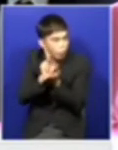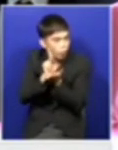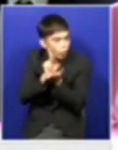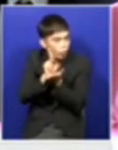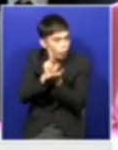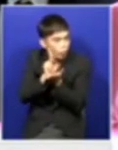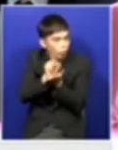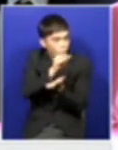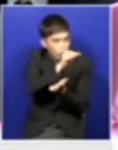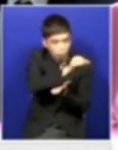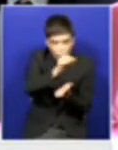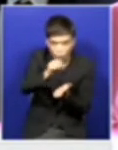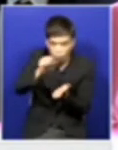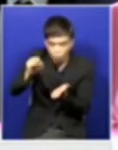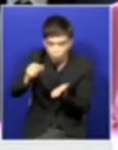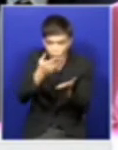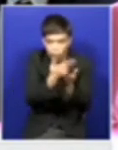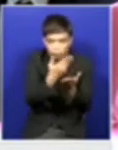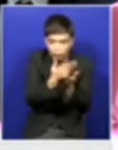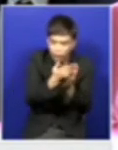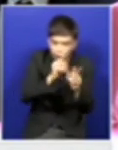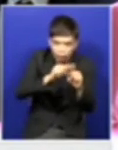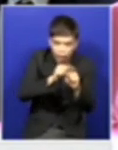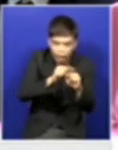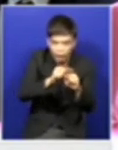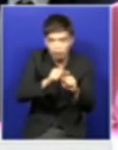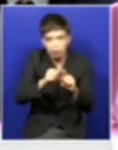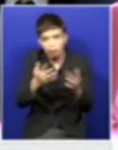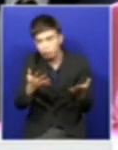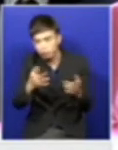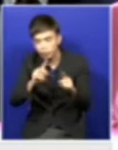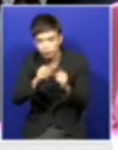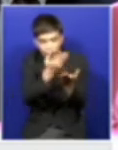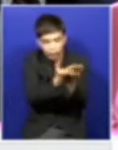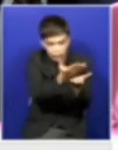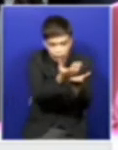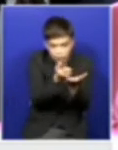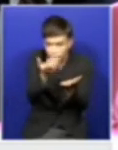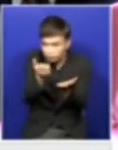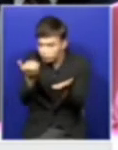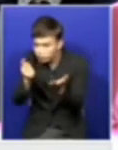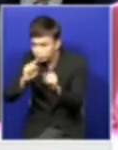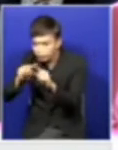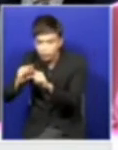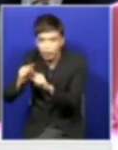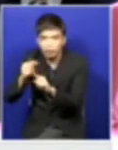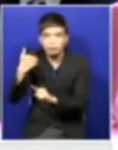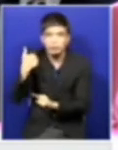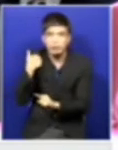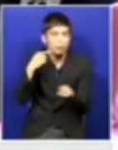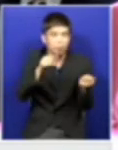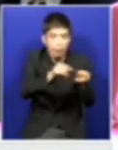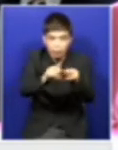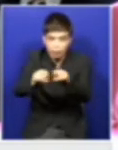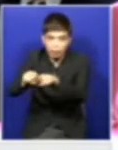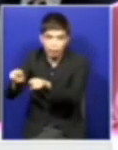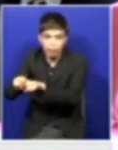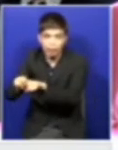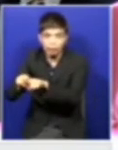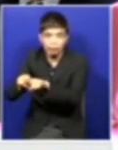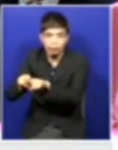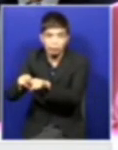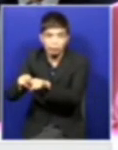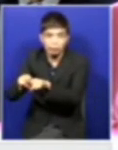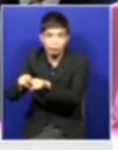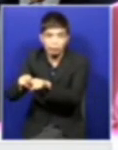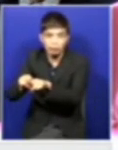ก็เป็นหนี้ครับท่านประธานก็เป็นหนี้ผมก็เป็นหนี้พี่น้องประชาชนก็เป็นหนี้ครับวันนี้ท่านจ่ายครับ